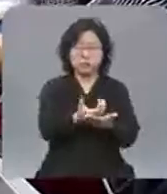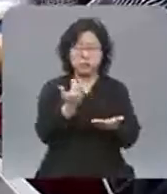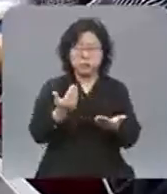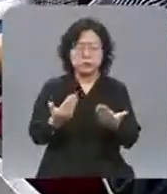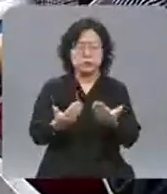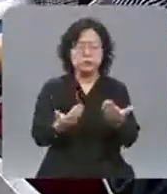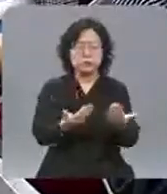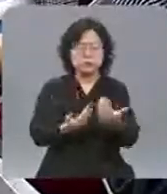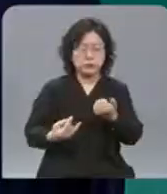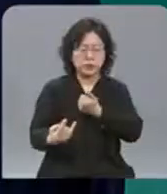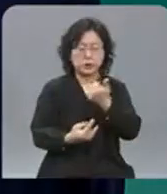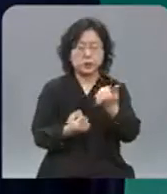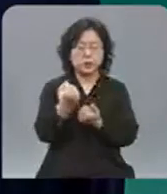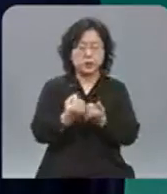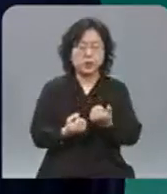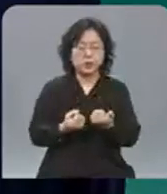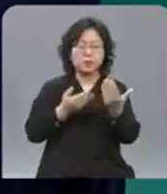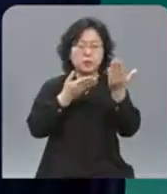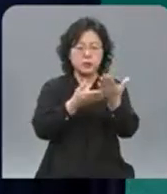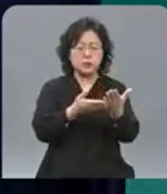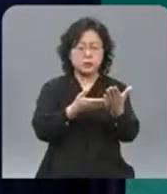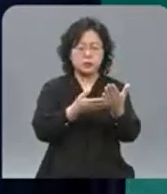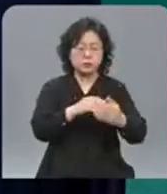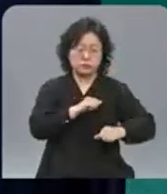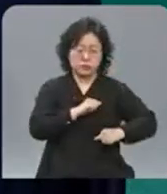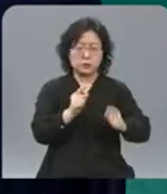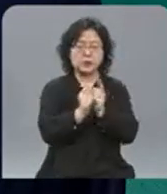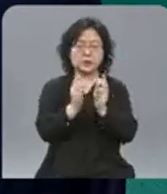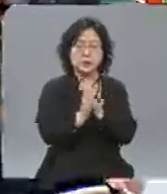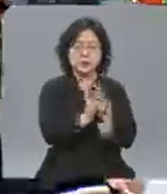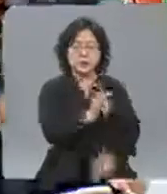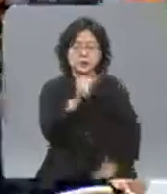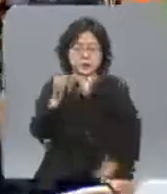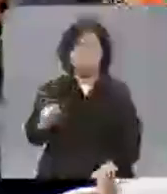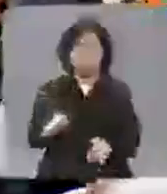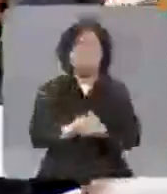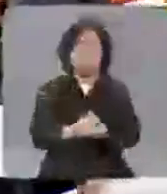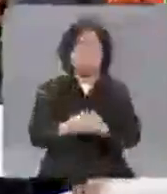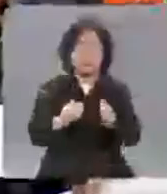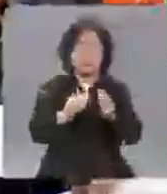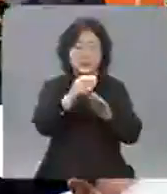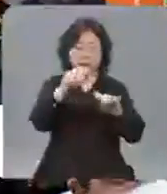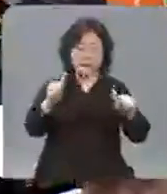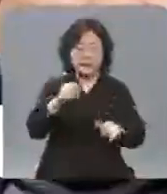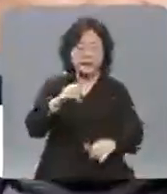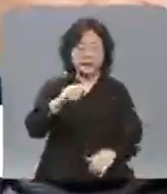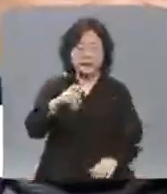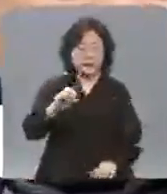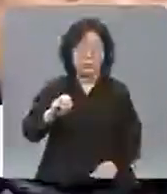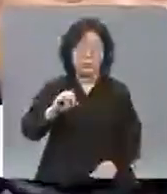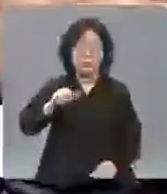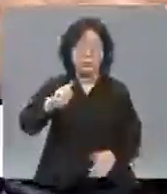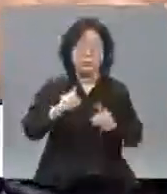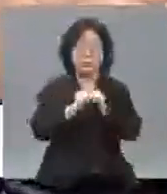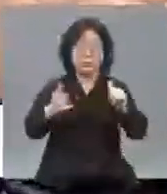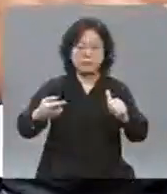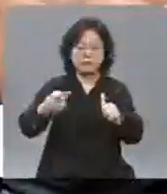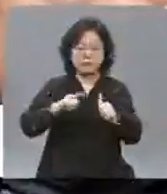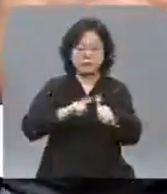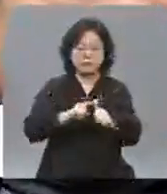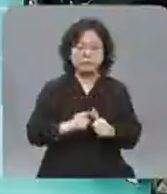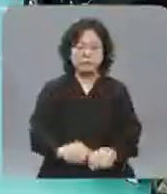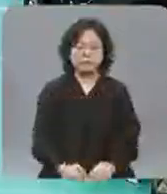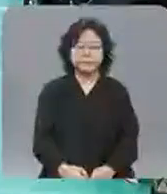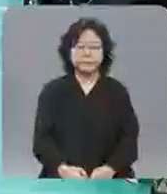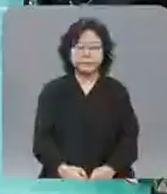유치위원회가 설명회를 요청하자 군에서 직접 나선 겁니다. 지역 이장과 반장, 주민 등총 500여 명이